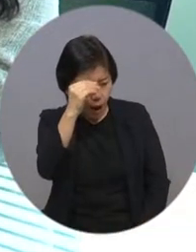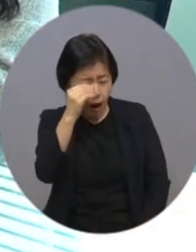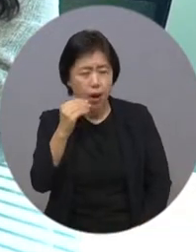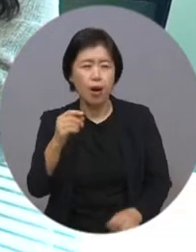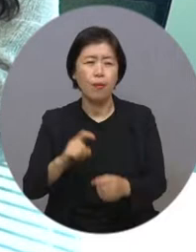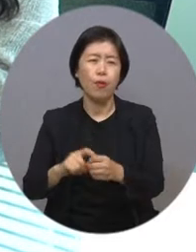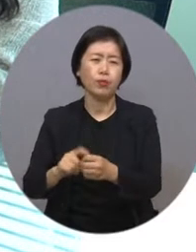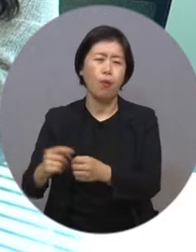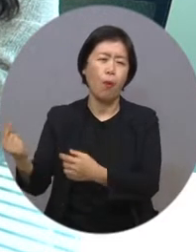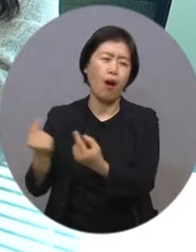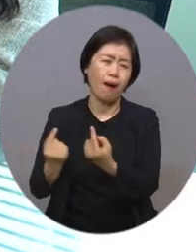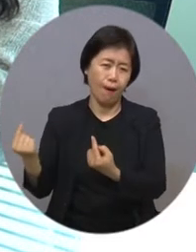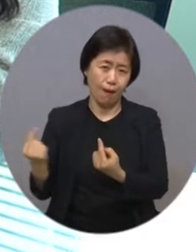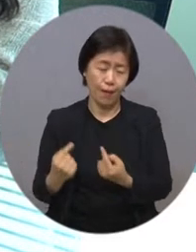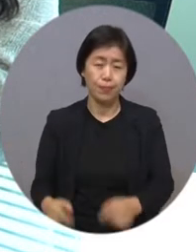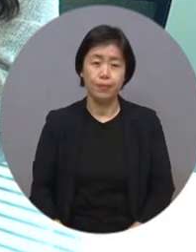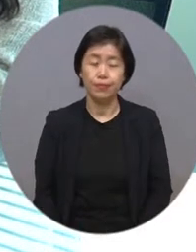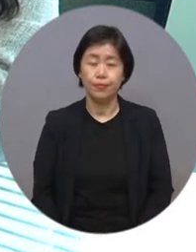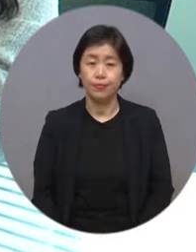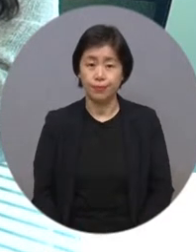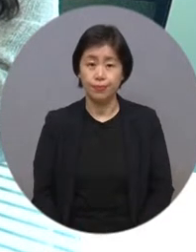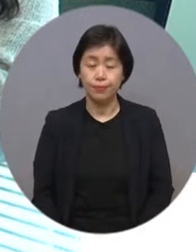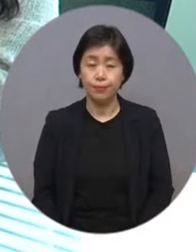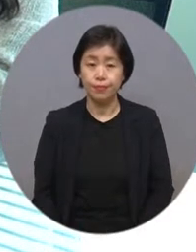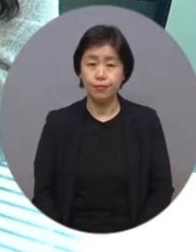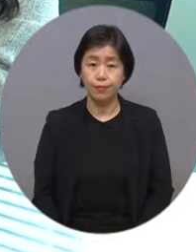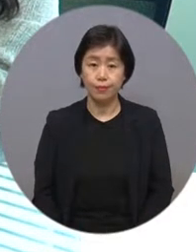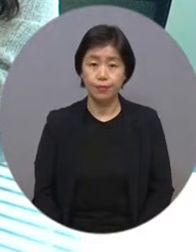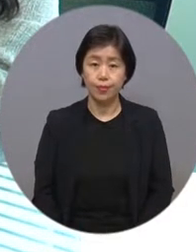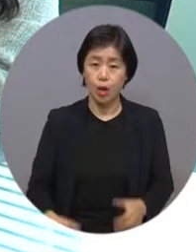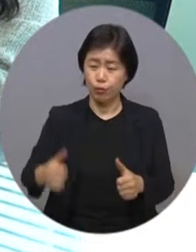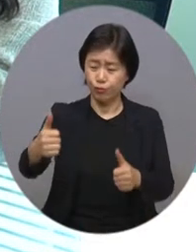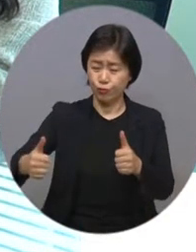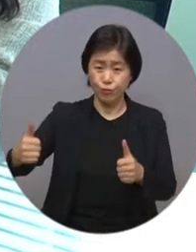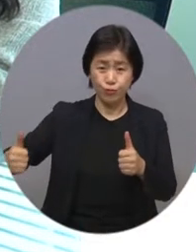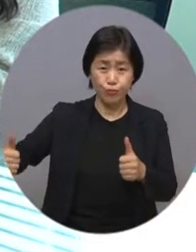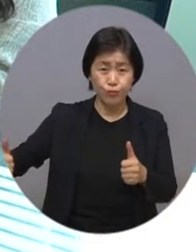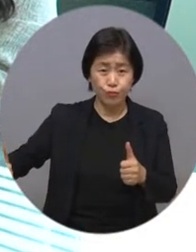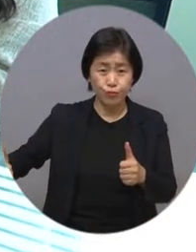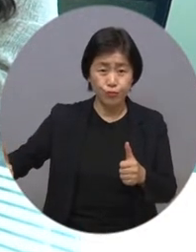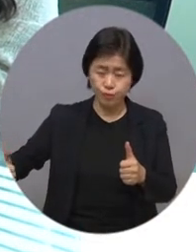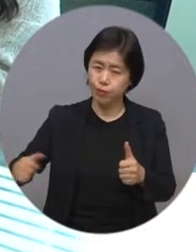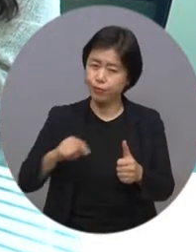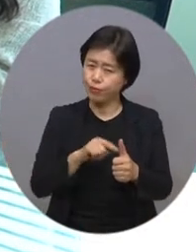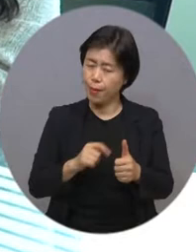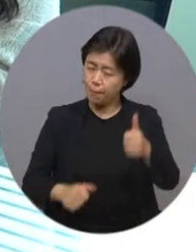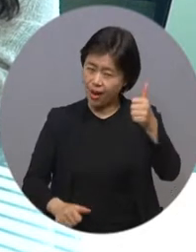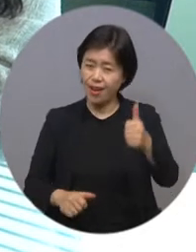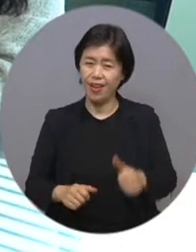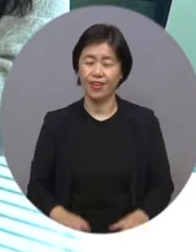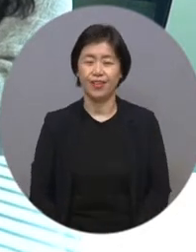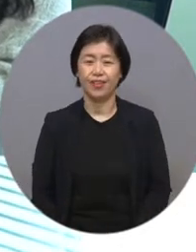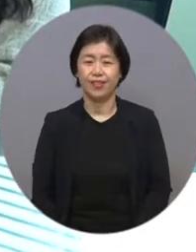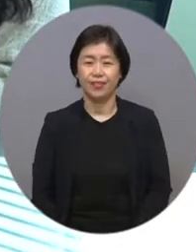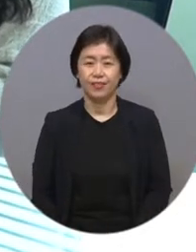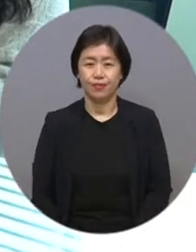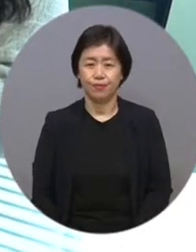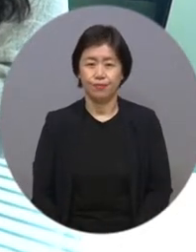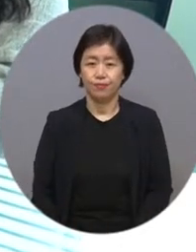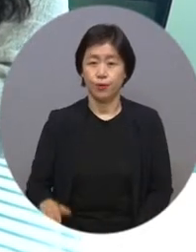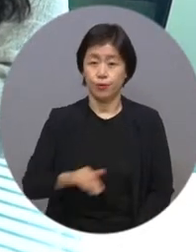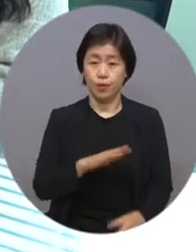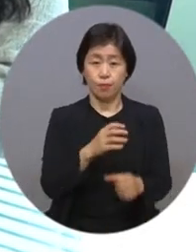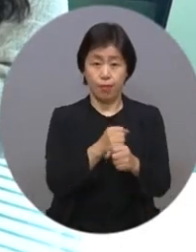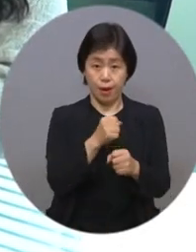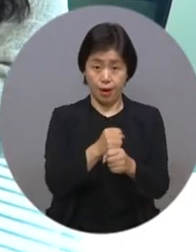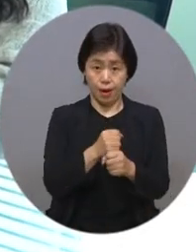국내에서 이제 복합기를 생산을 하고 판매하는 회사는 저희 경쟁사 중에서 이제 저희가 유일무이합니다. 그래서 저희가 만드는 제품,